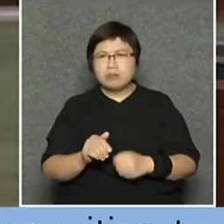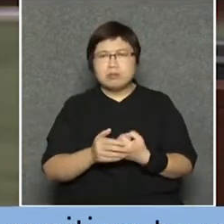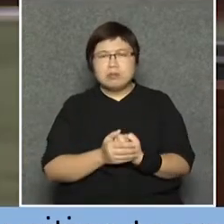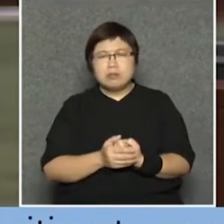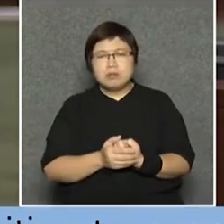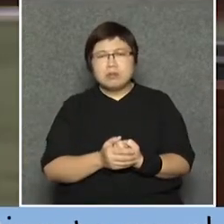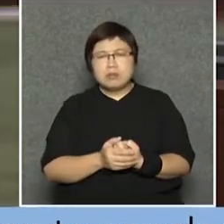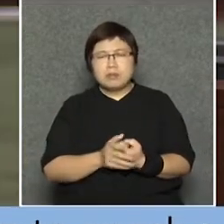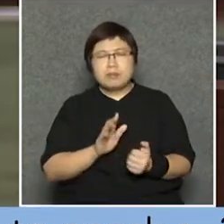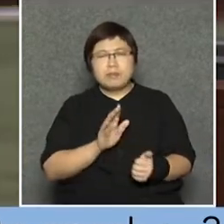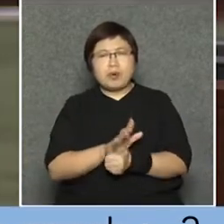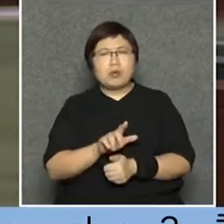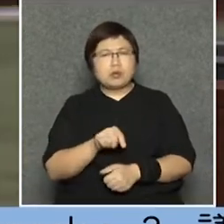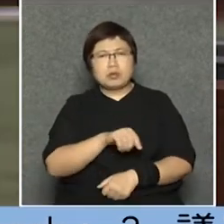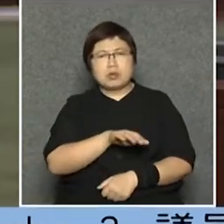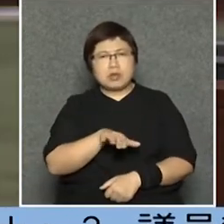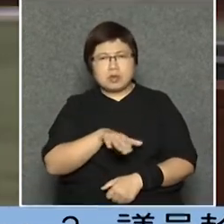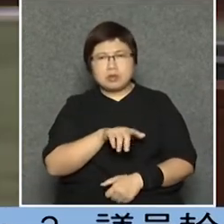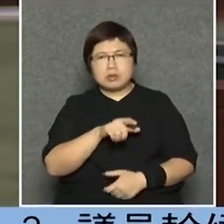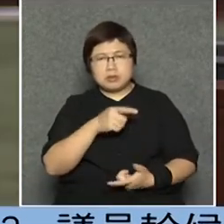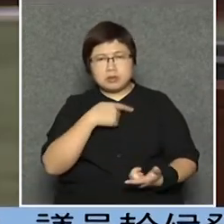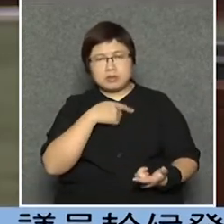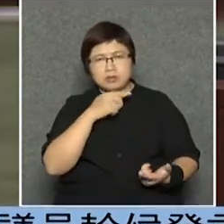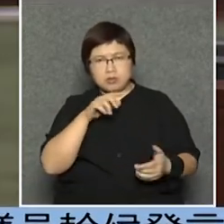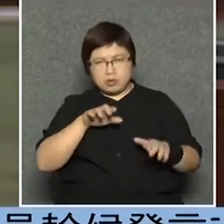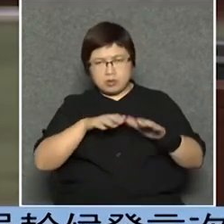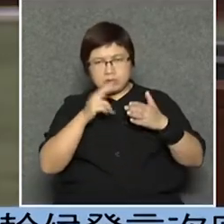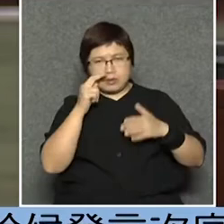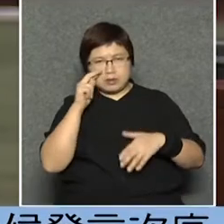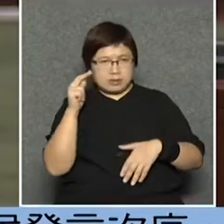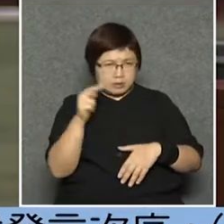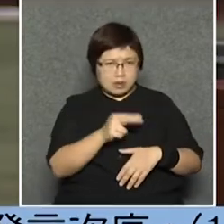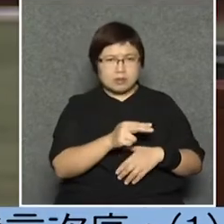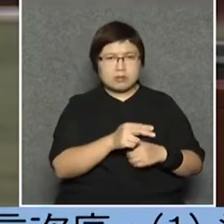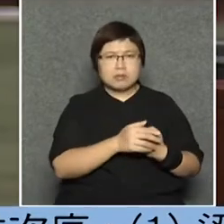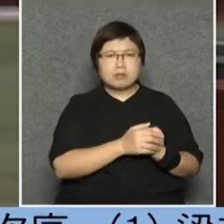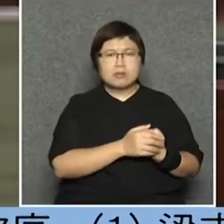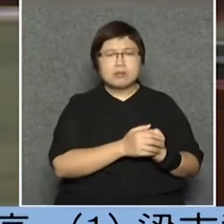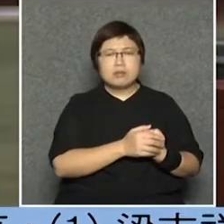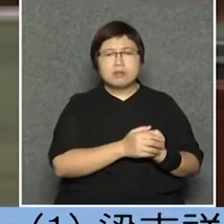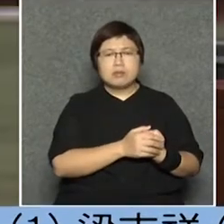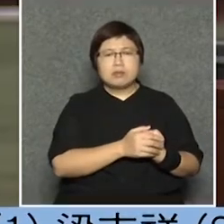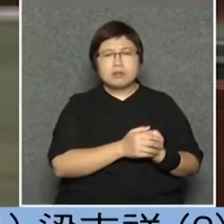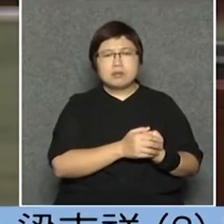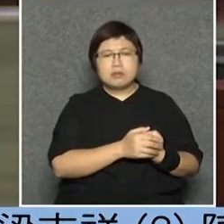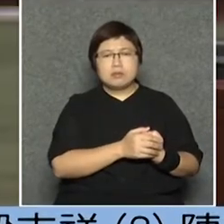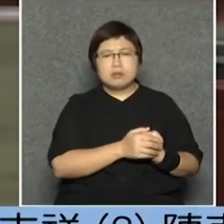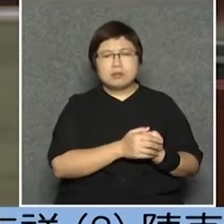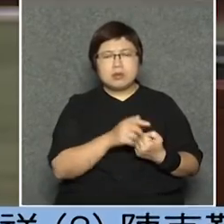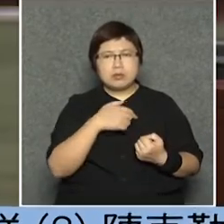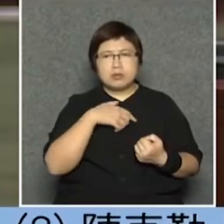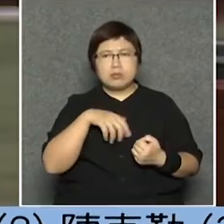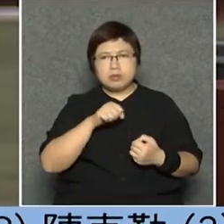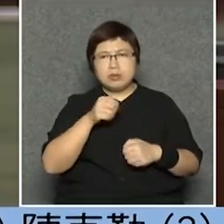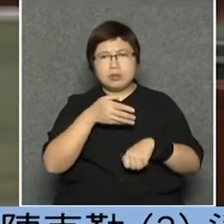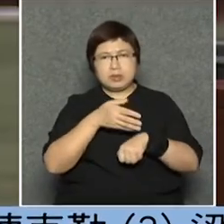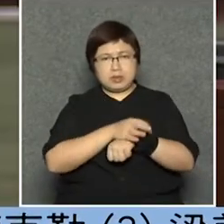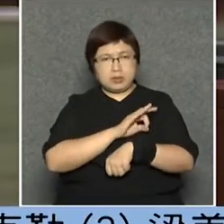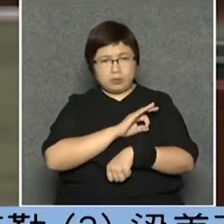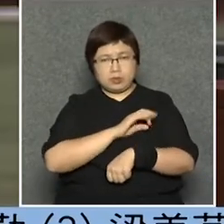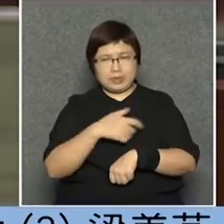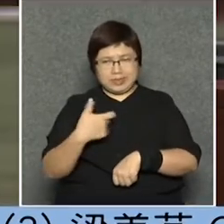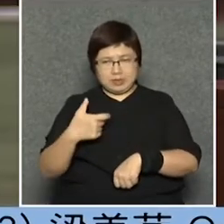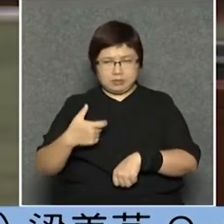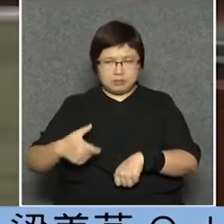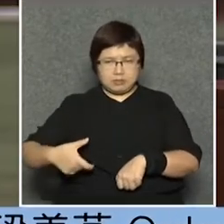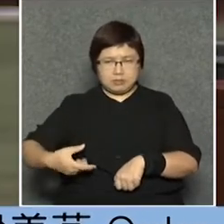去幫助他們。只有從這個角度出發，我們才會是動用那個社會資源呢，